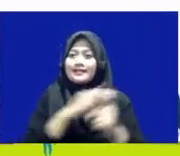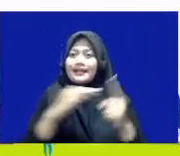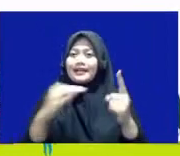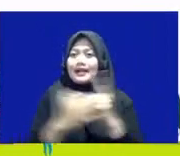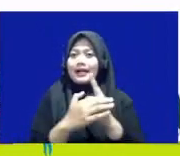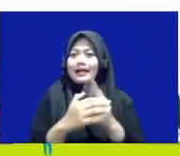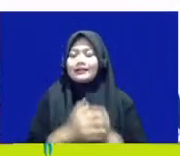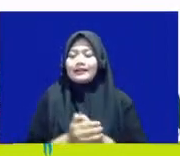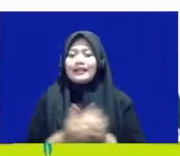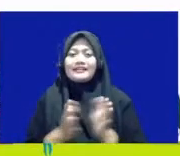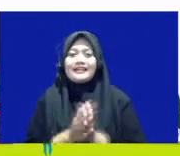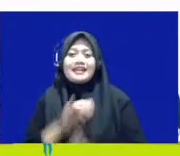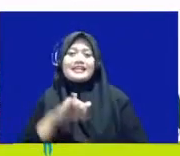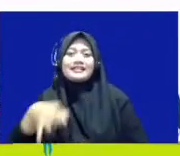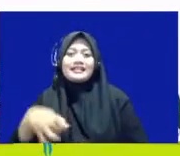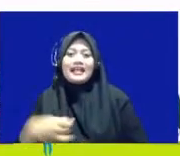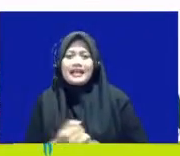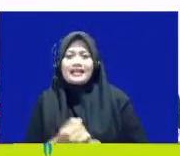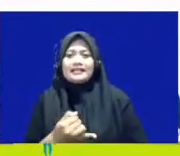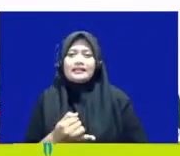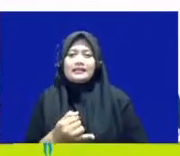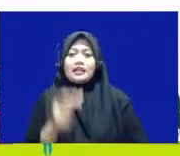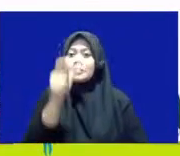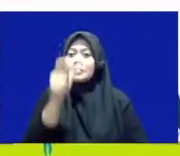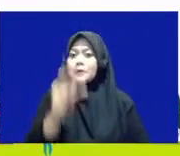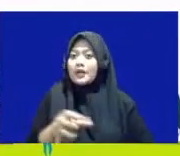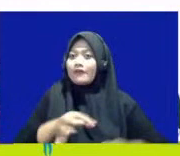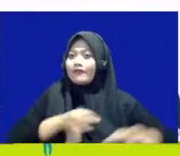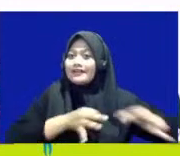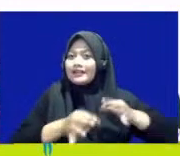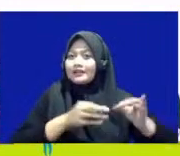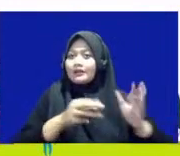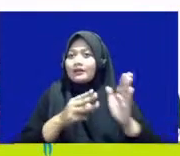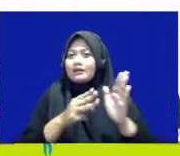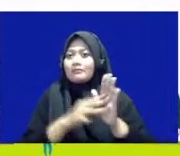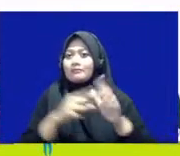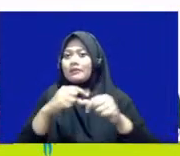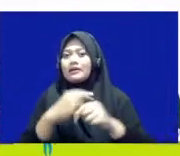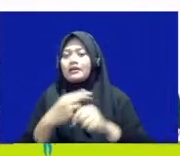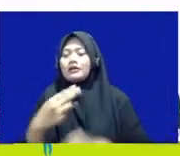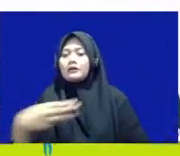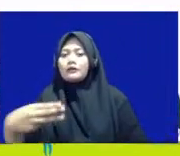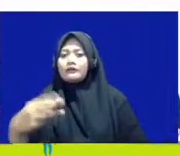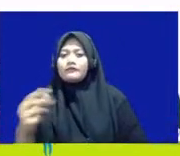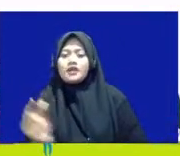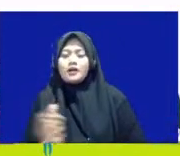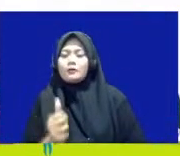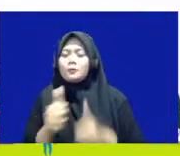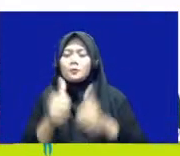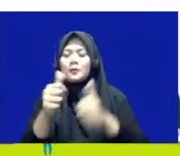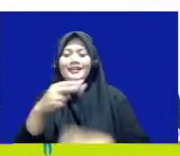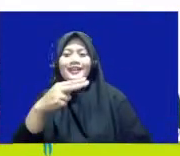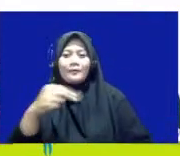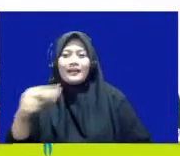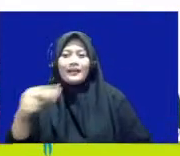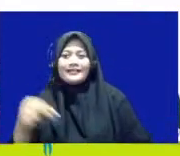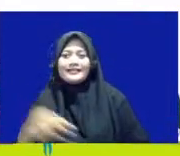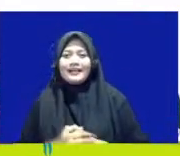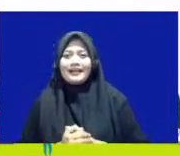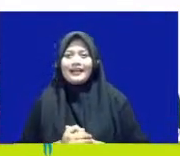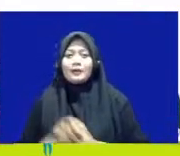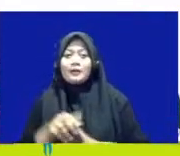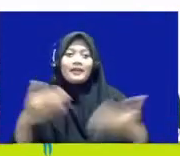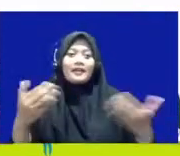menjadi seorang fasilitator mangrove yang unggul di Indonesia sekarang seperti itu. Nah, ini kan bagaimana Indonesia